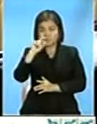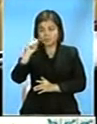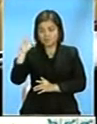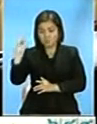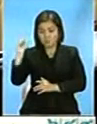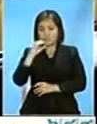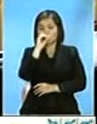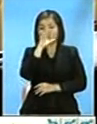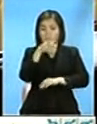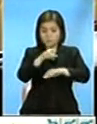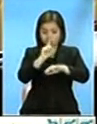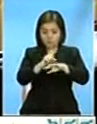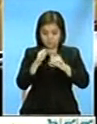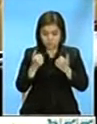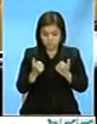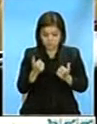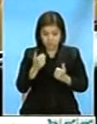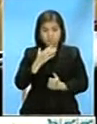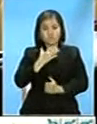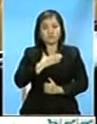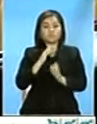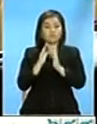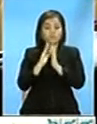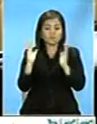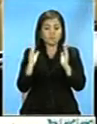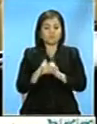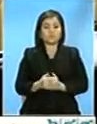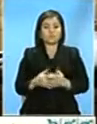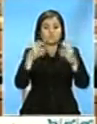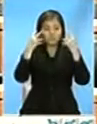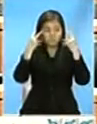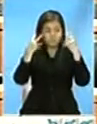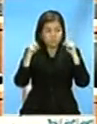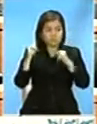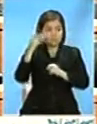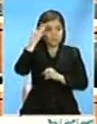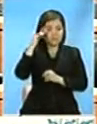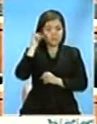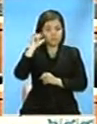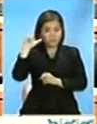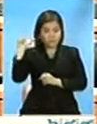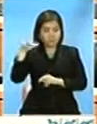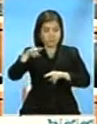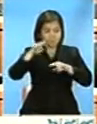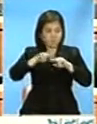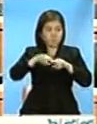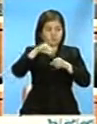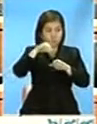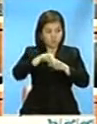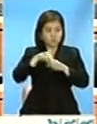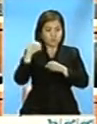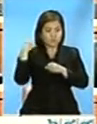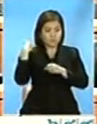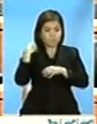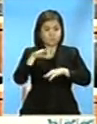านประธานก่อนนะครับว่าผมขอขอบคุณท่านยิ่งลักษณ์ที่ท่านกรุณามาเข้าร่วมประชุมและท่านก็นั่งในที่ที่ถูกแล้วครับคือท่